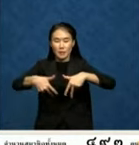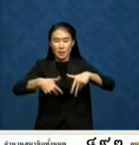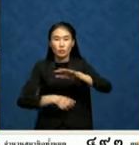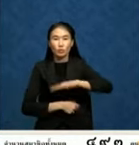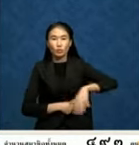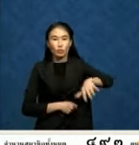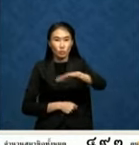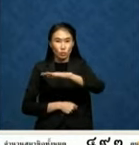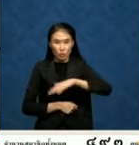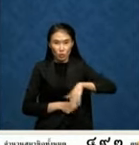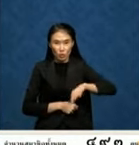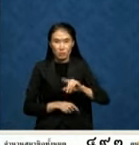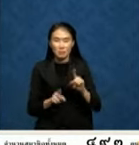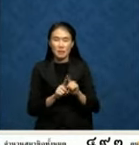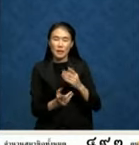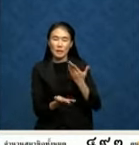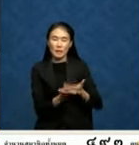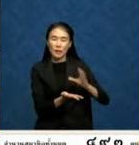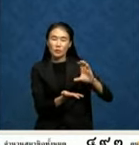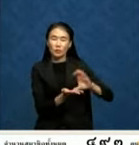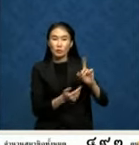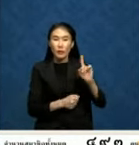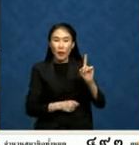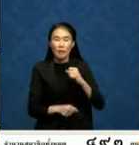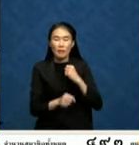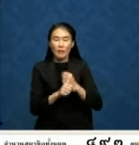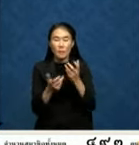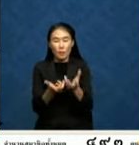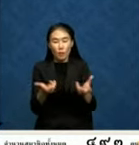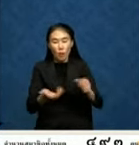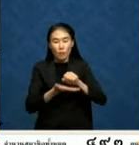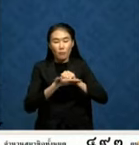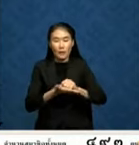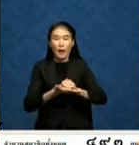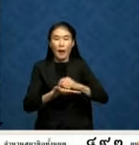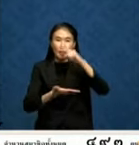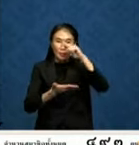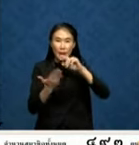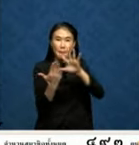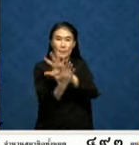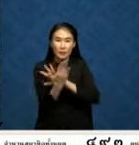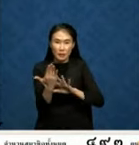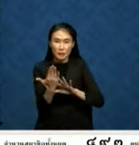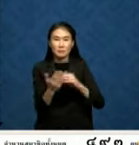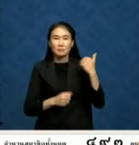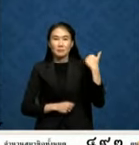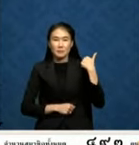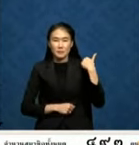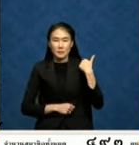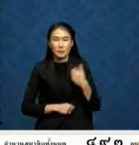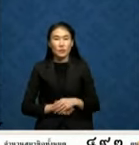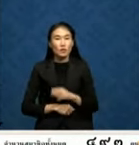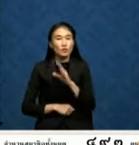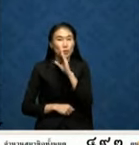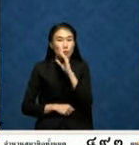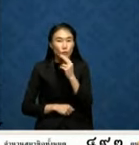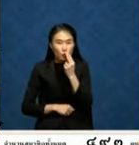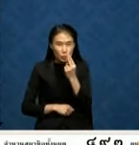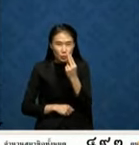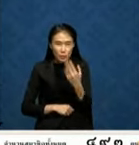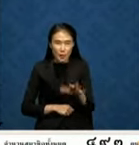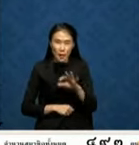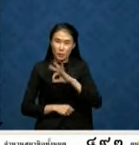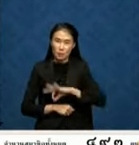มถึงเป็นต้นทุนในการผลิตสินค้าและบริการของประเทศนะครับเมื่อเรามองถึงจุดนี้แล้วเนี่ย